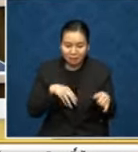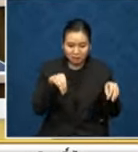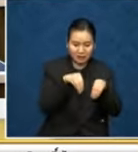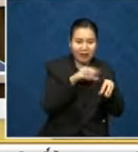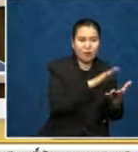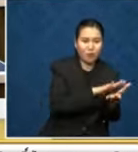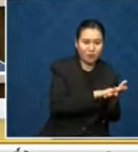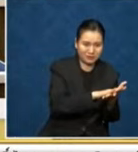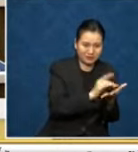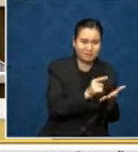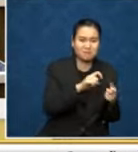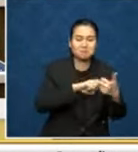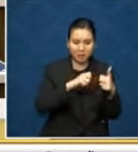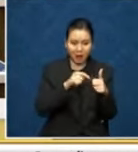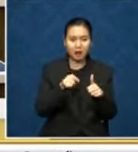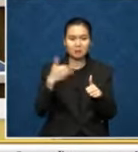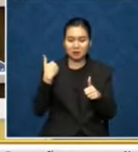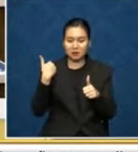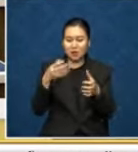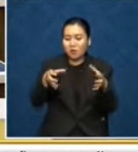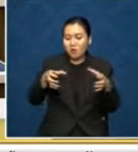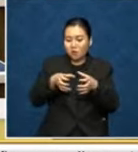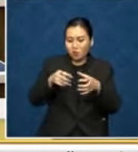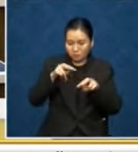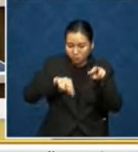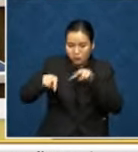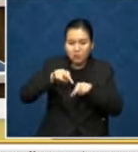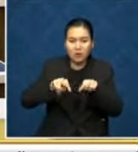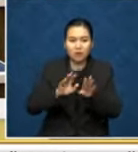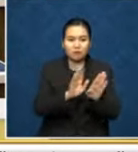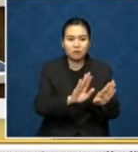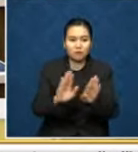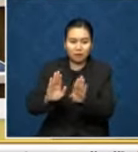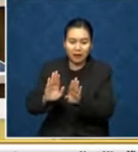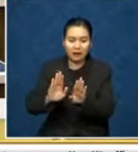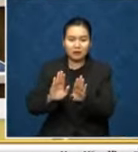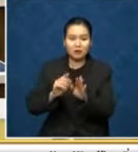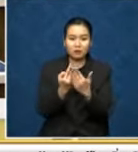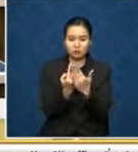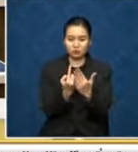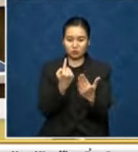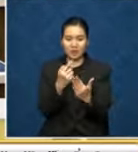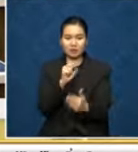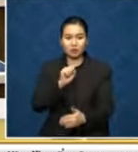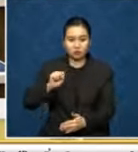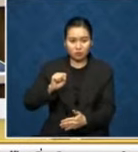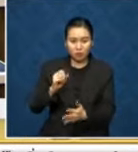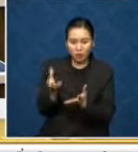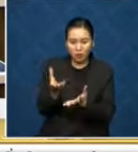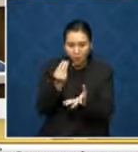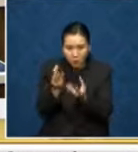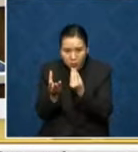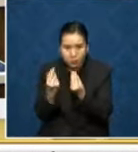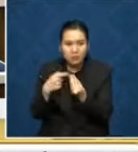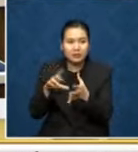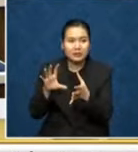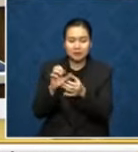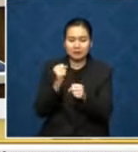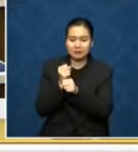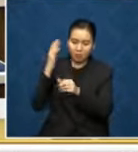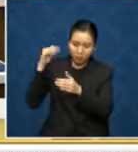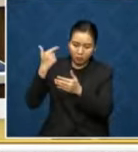ที่อยากจะให้ทางหน่วยงานที่เกี่ยวข้องนะครับแล้วก็สภาผู้แทนราษฎรเรานำข้อศึกษาที่ได้ทำมา